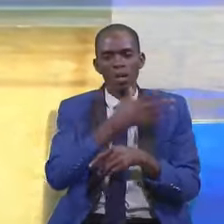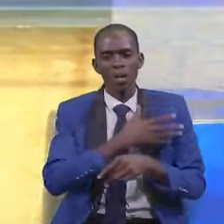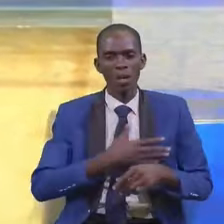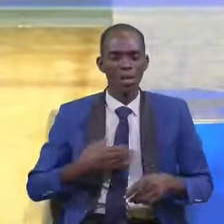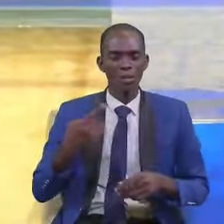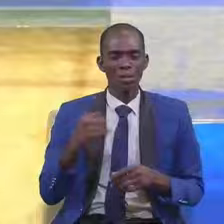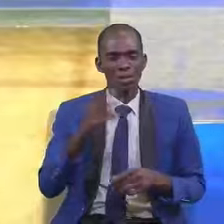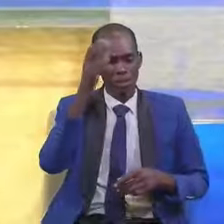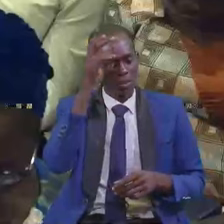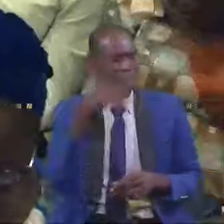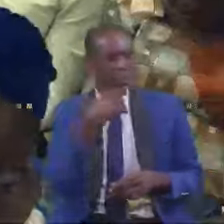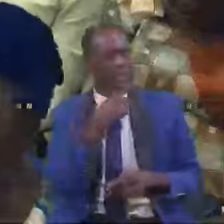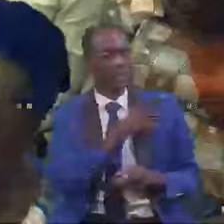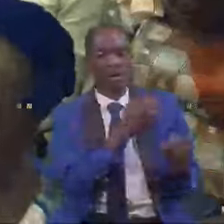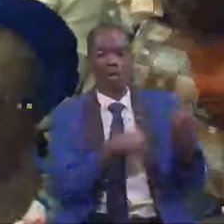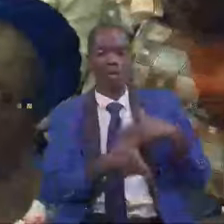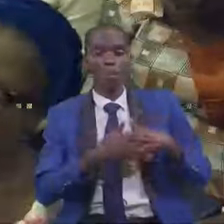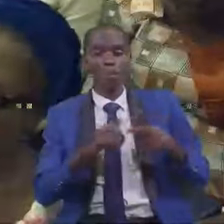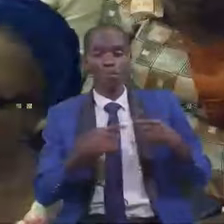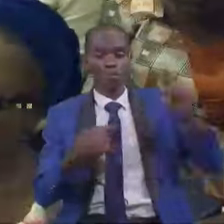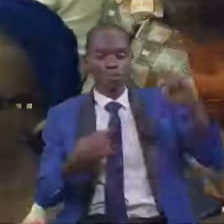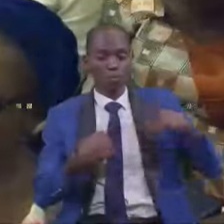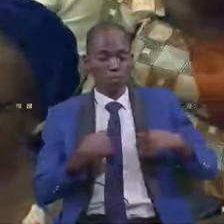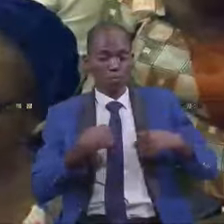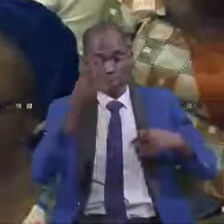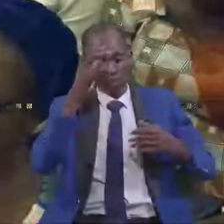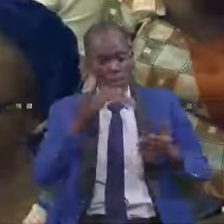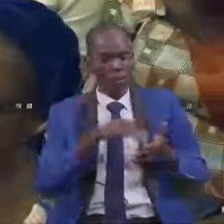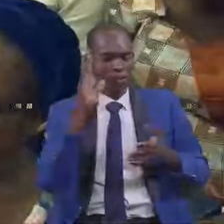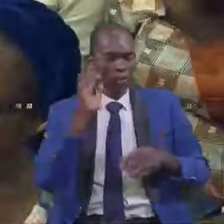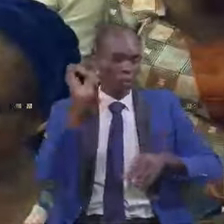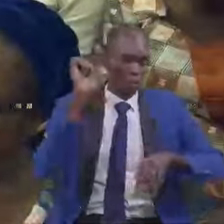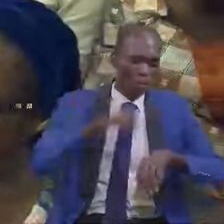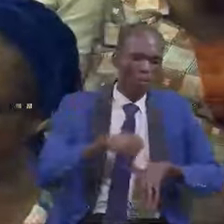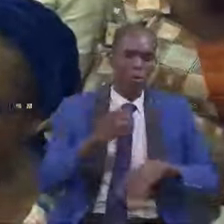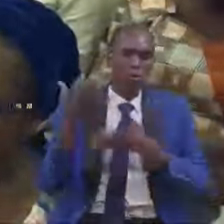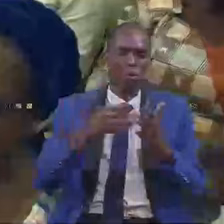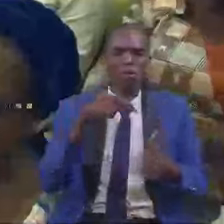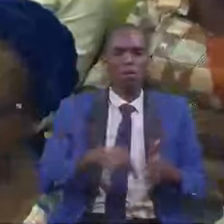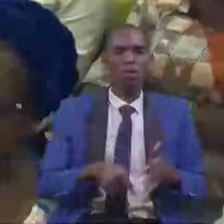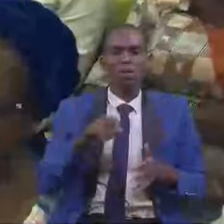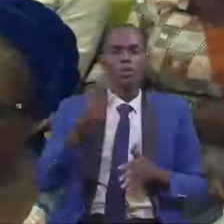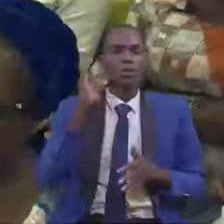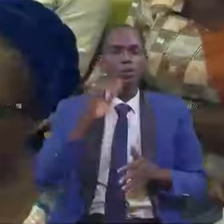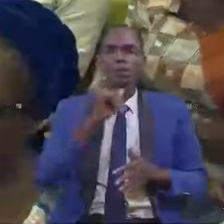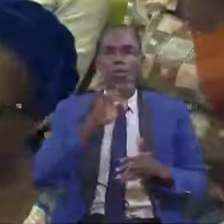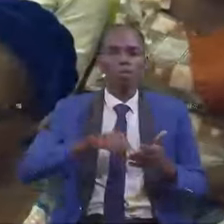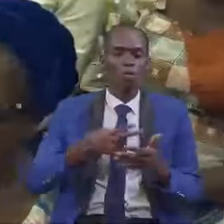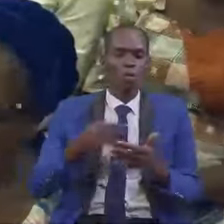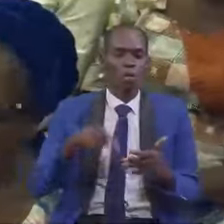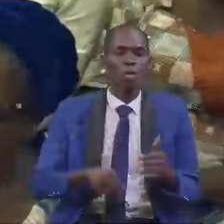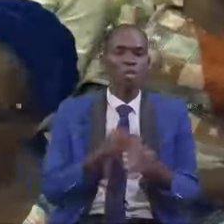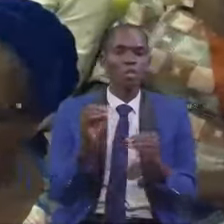frappez-le, vous n'irez plus là-bas. Ils ne seront pas en mesure de te terrasser. Alors, examinez votre vie. Il a